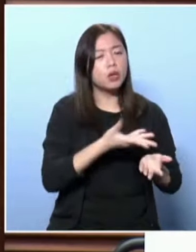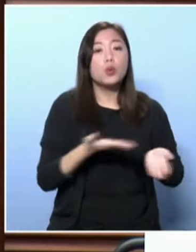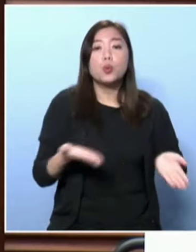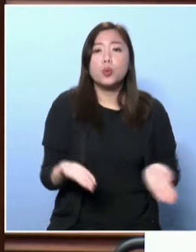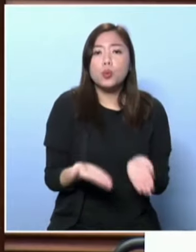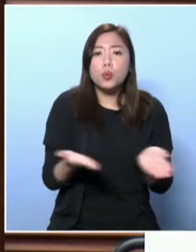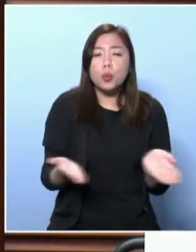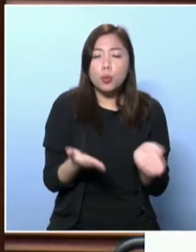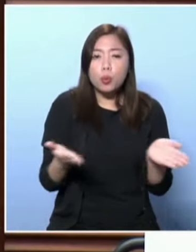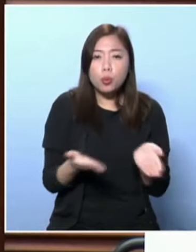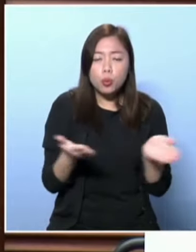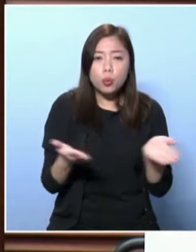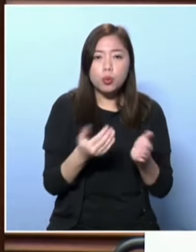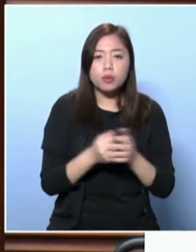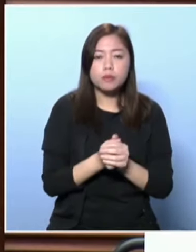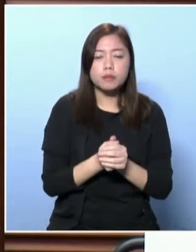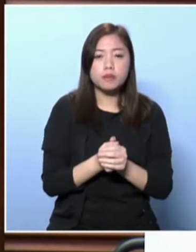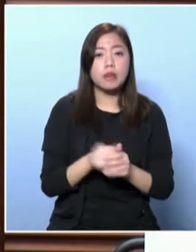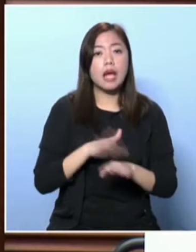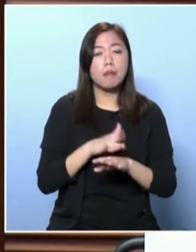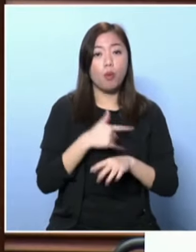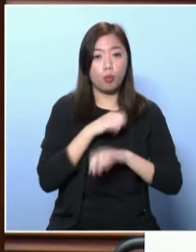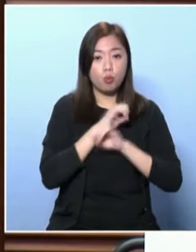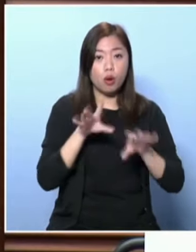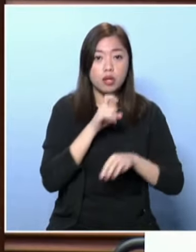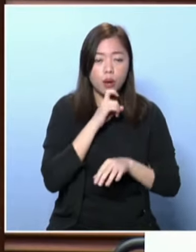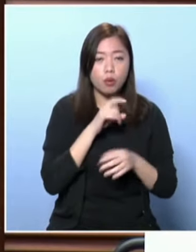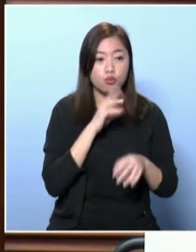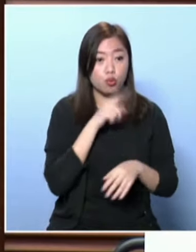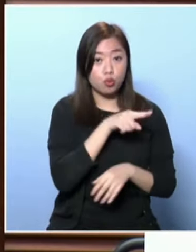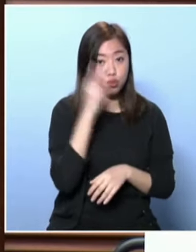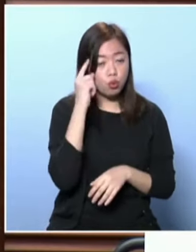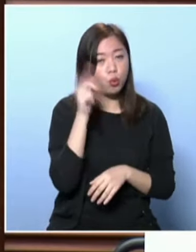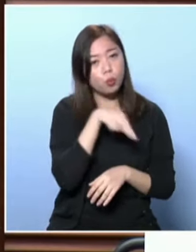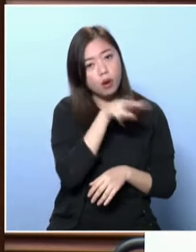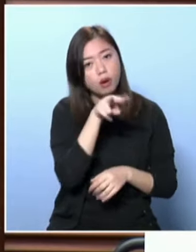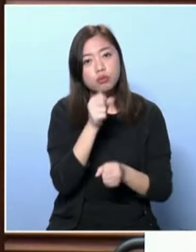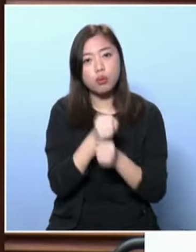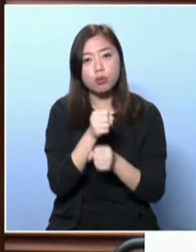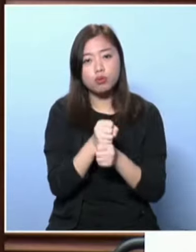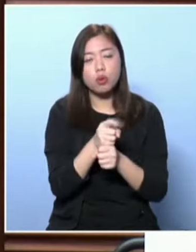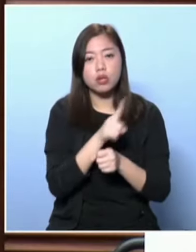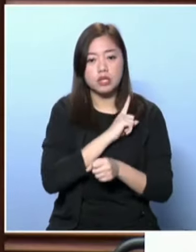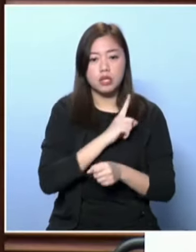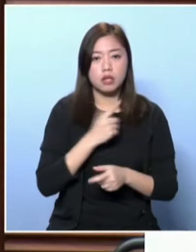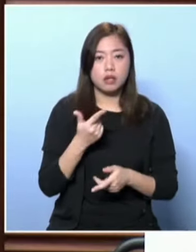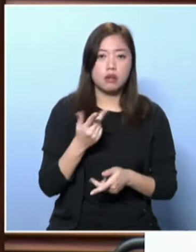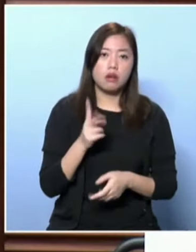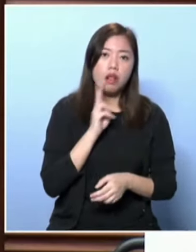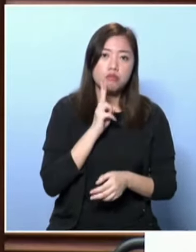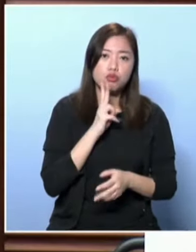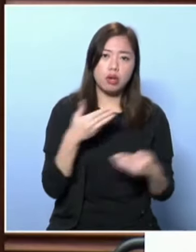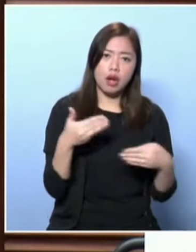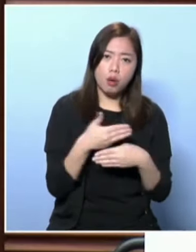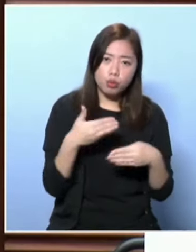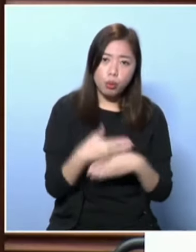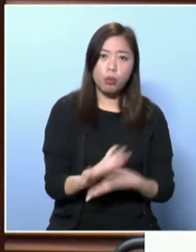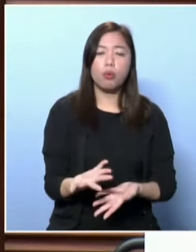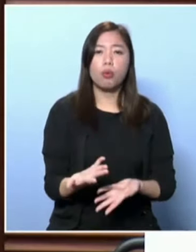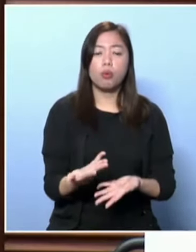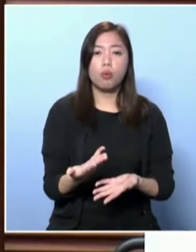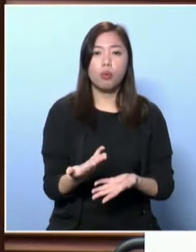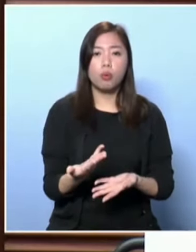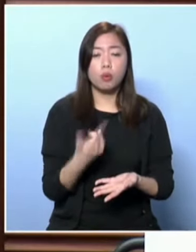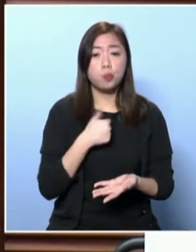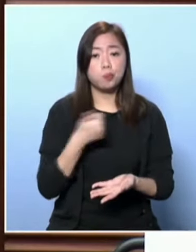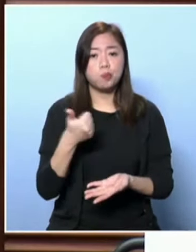啦，亦都有譬如頭先我有提到，如果佢係需要去揾工，有關嗰啲支出，包括咗啲交通嘅支出咧，我哋